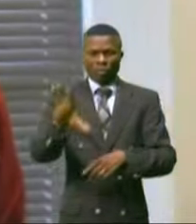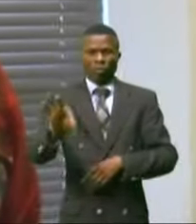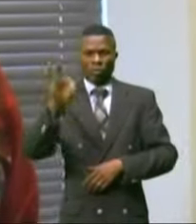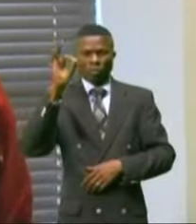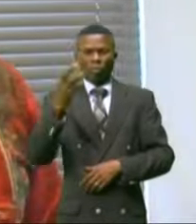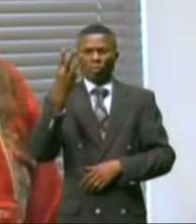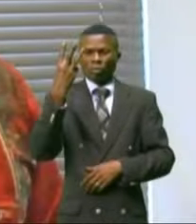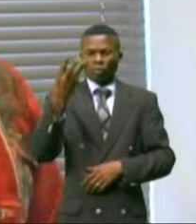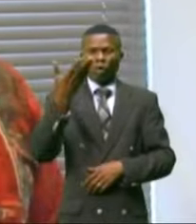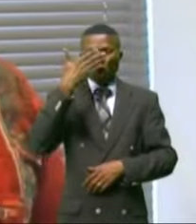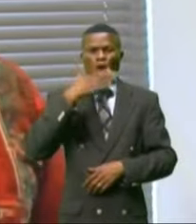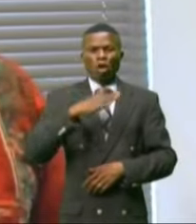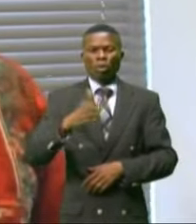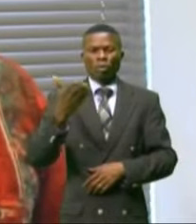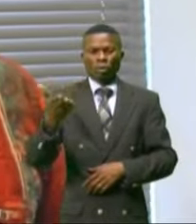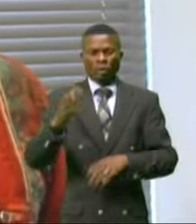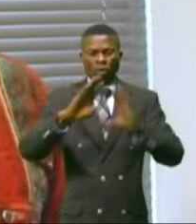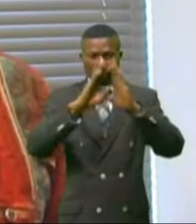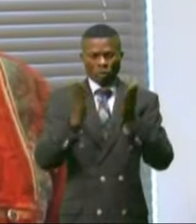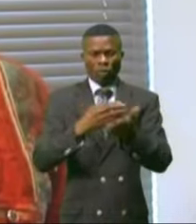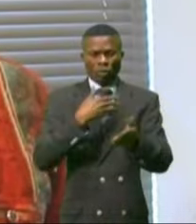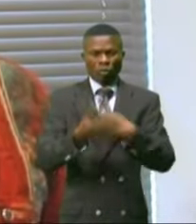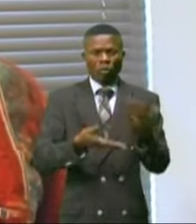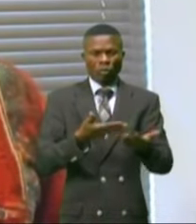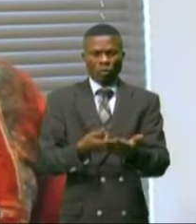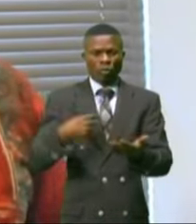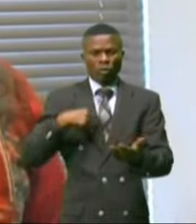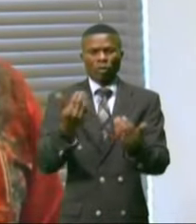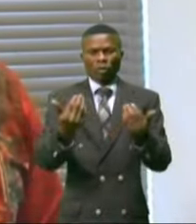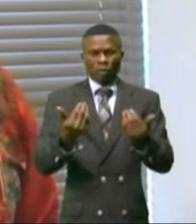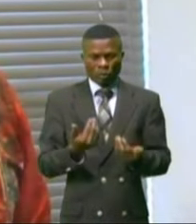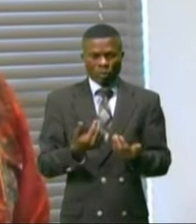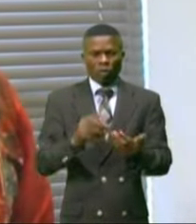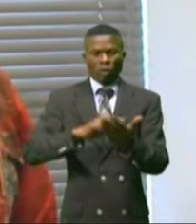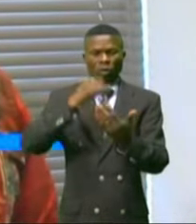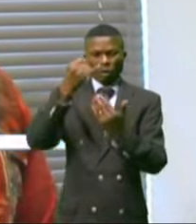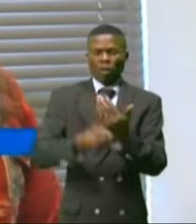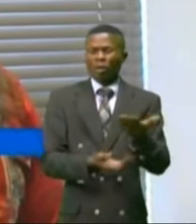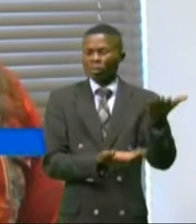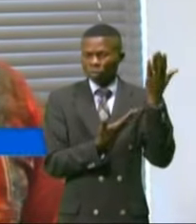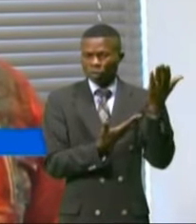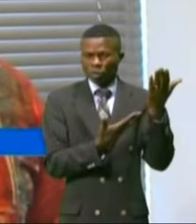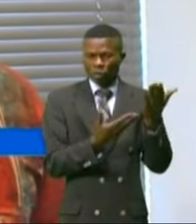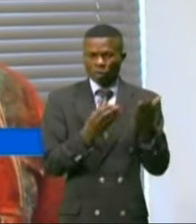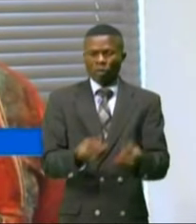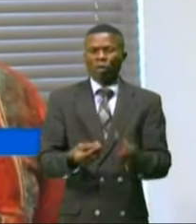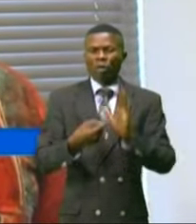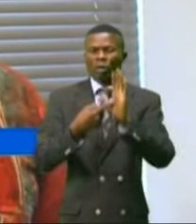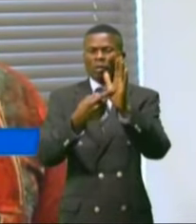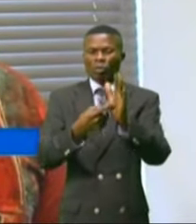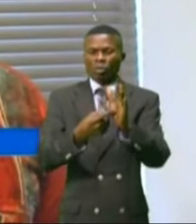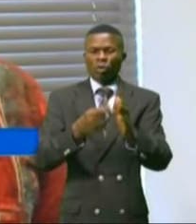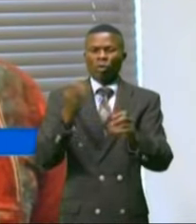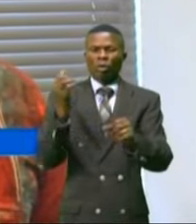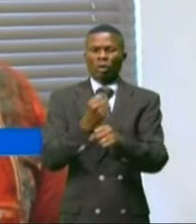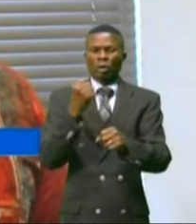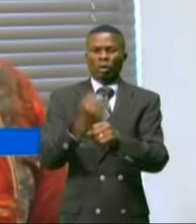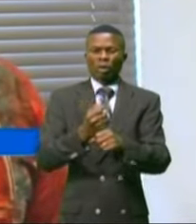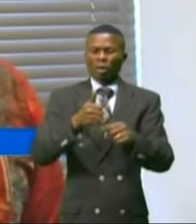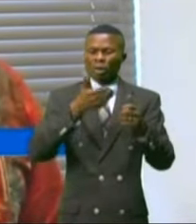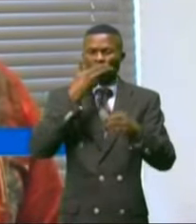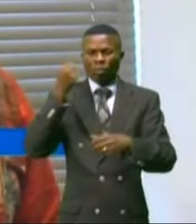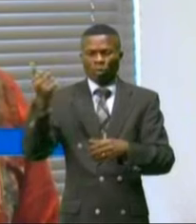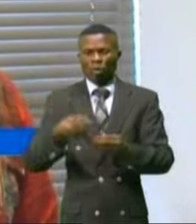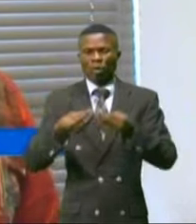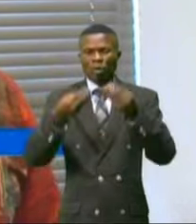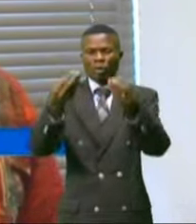trois zones de santé. Parce que tout ce que nous avons fait, nous avons voulu, comme c'est un projet pilote, ressortir certaines bonnes pratiques que nous allons mettre dans